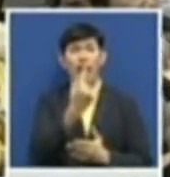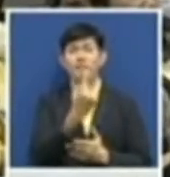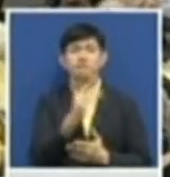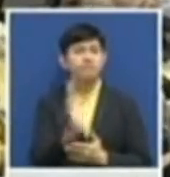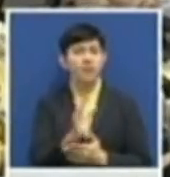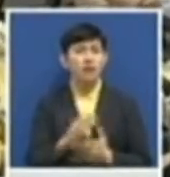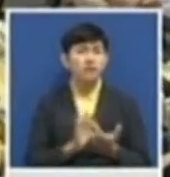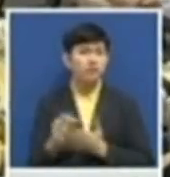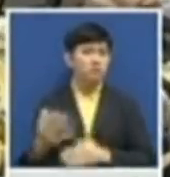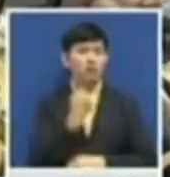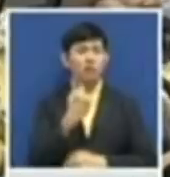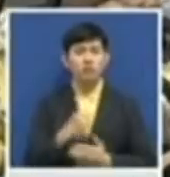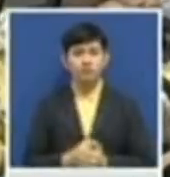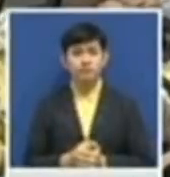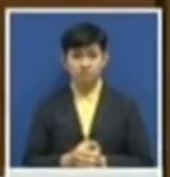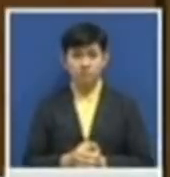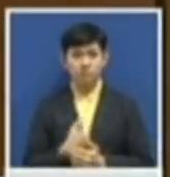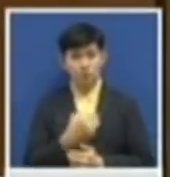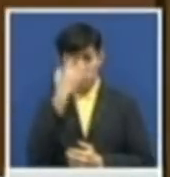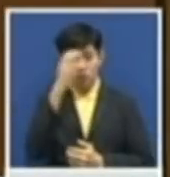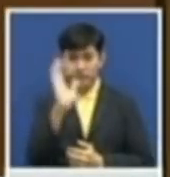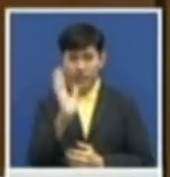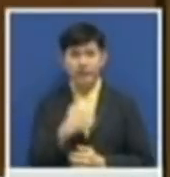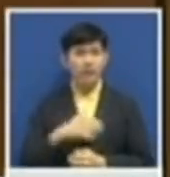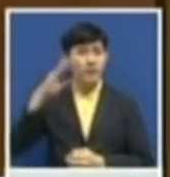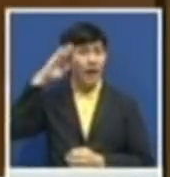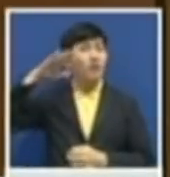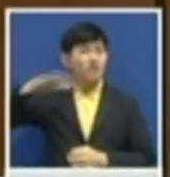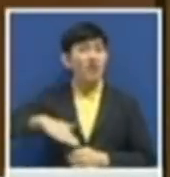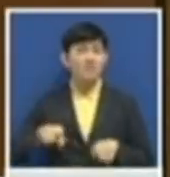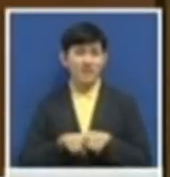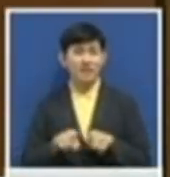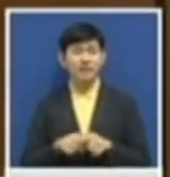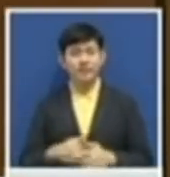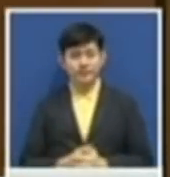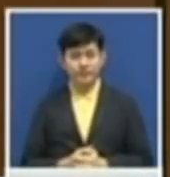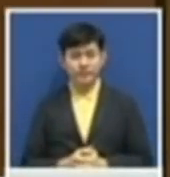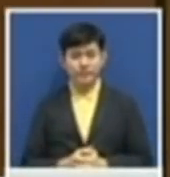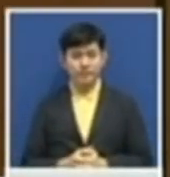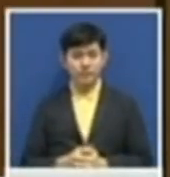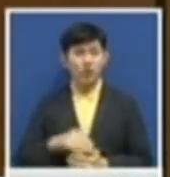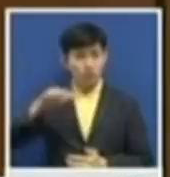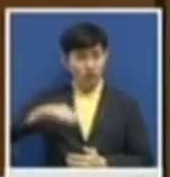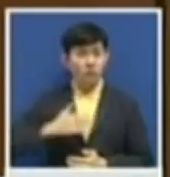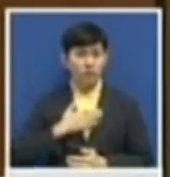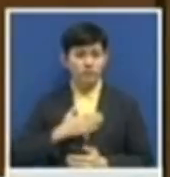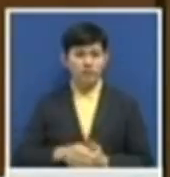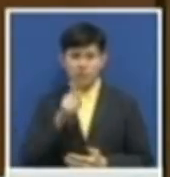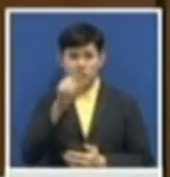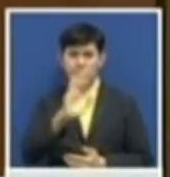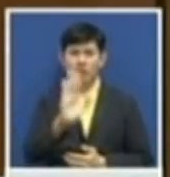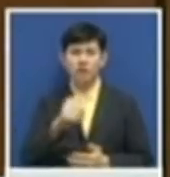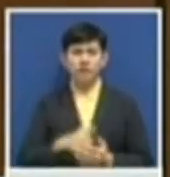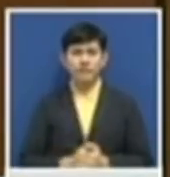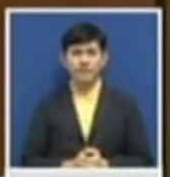โต้ทั้งในเรื่องของประเด็นเศรษฐกิจที่บอกว่าเศรษฐกิจไม่ดีเพราะอะไรนะครับพลเอกประยุทธ์ก็บอกว่าที่เศรษฐกิจไม่ดีนะครับตัว